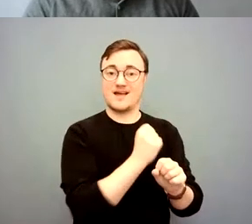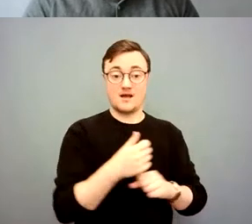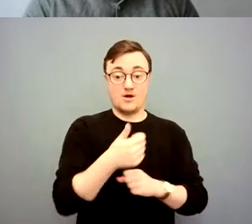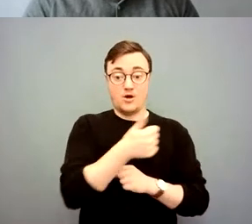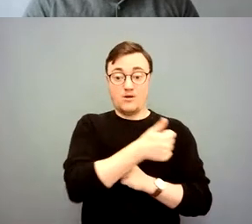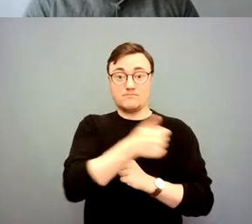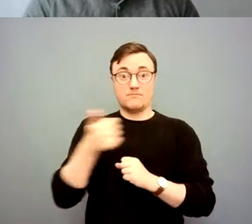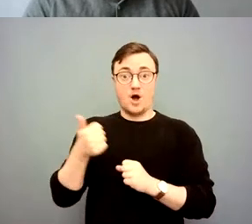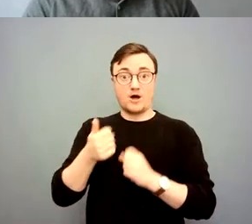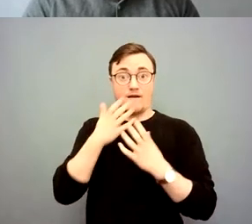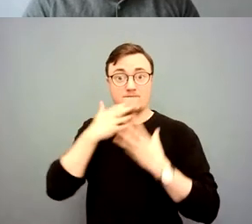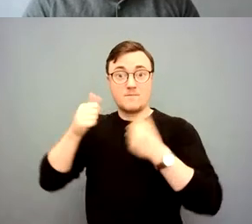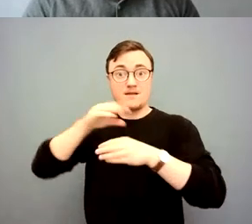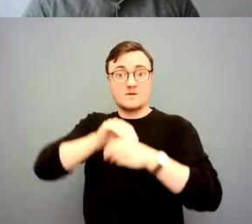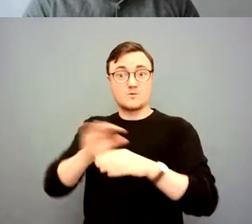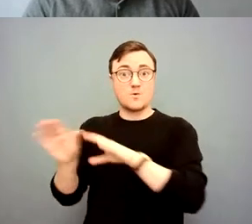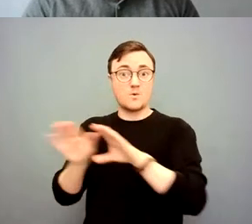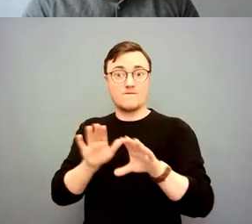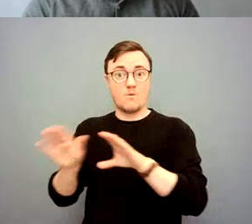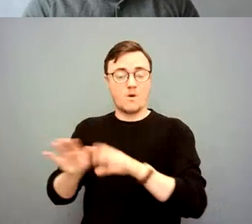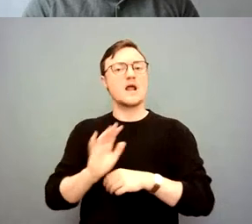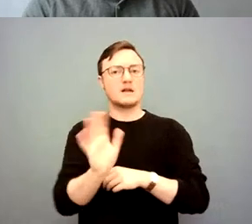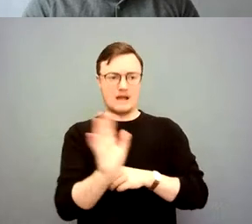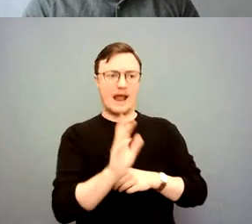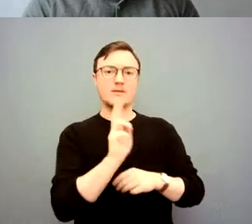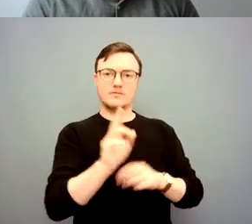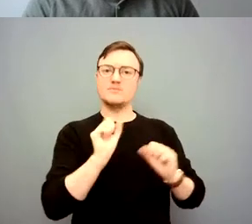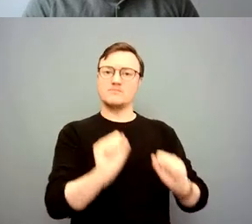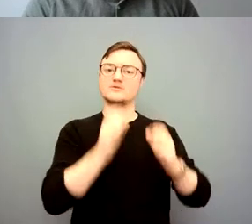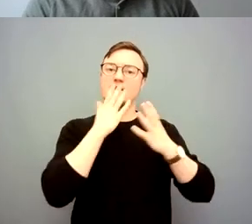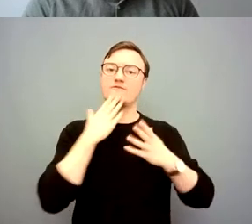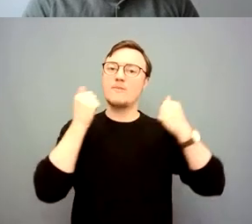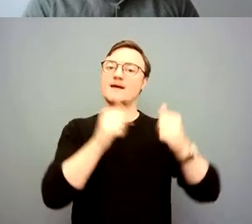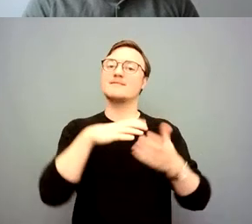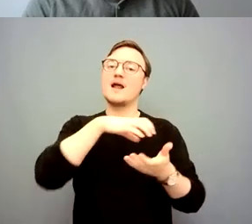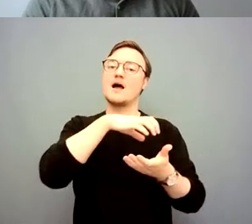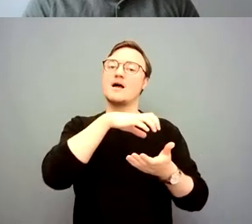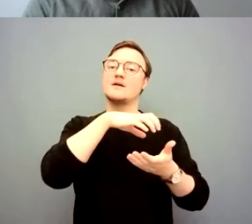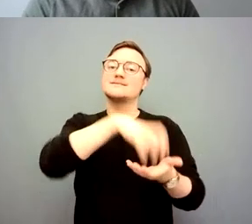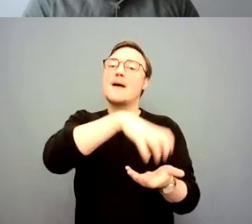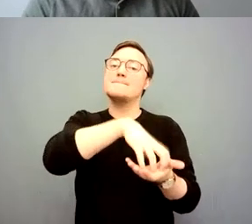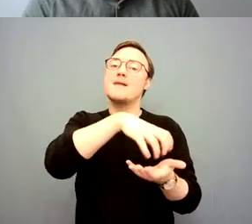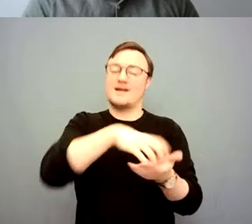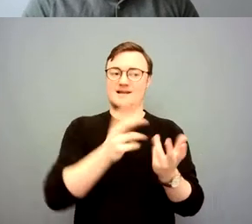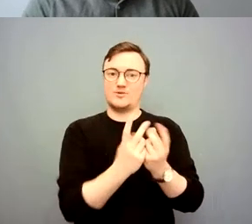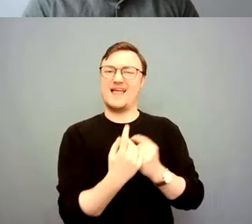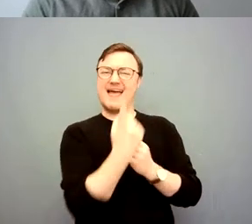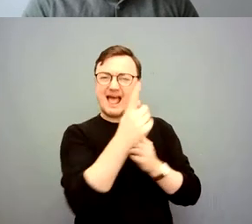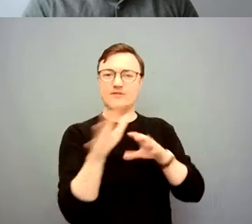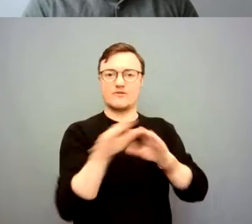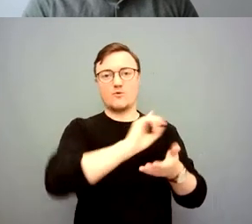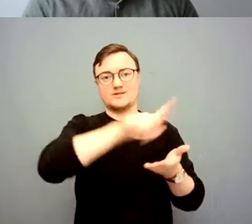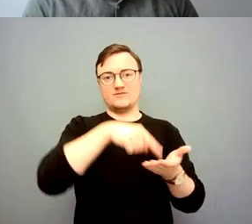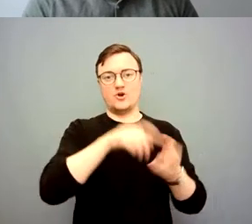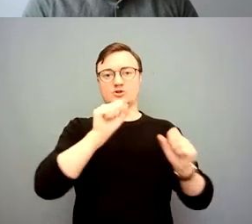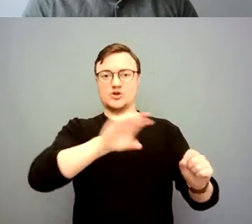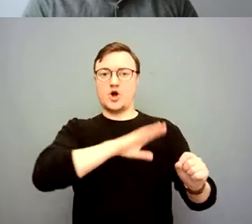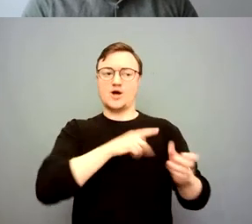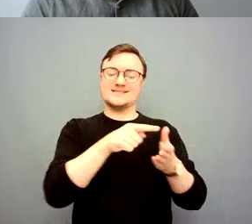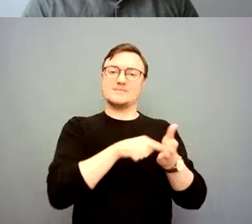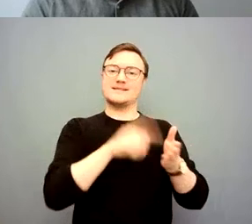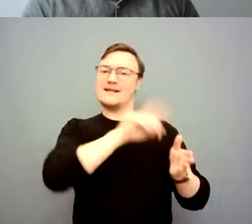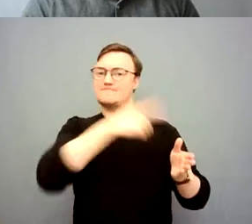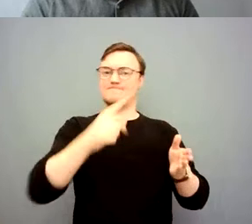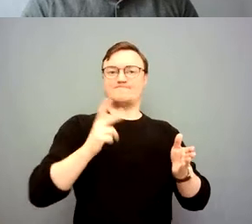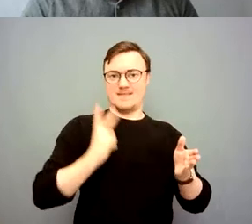behöver ske, utan det är mångt och mycket i hela samhället. Och där har vi en vårdcentral som har det ansvaret särskilt. Därtill så vill